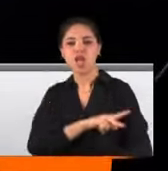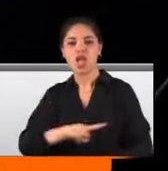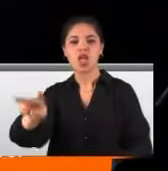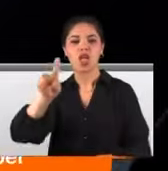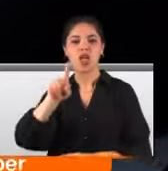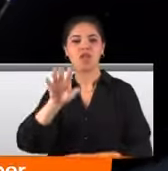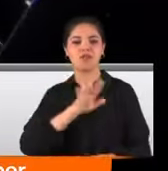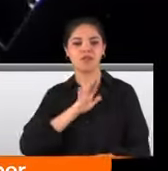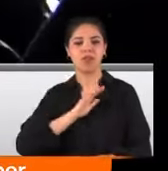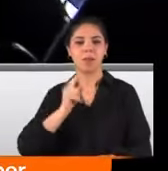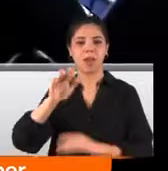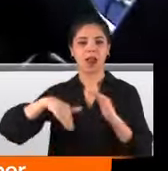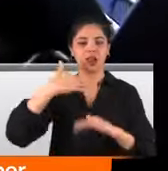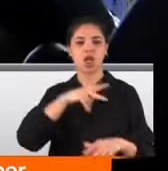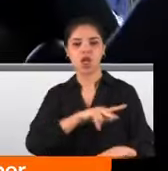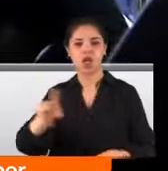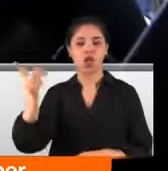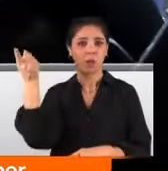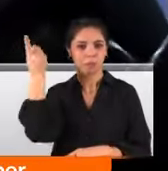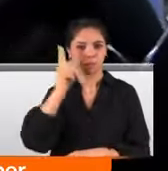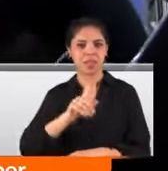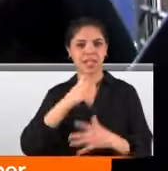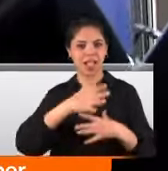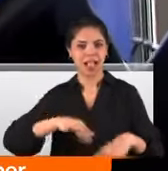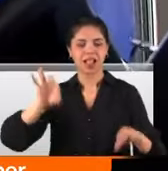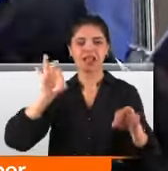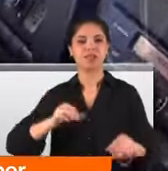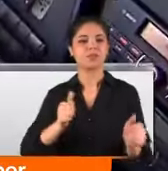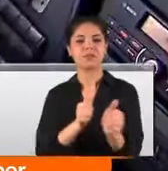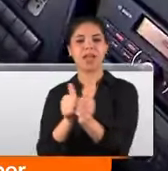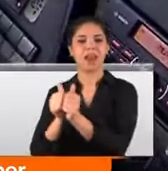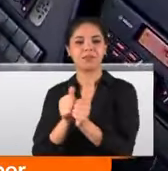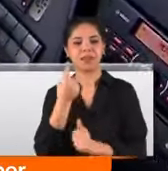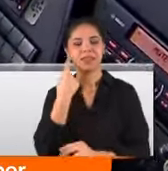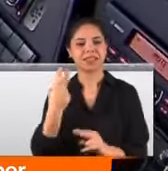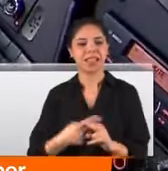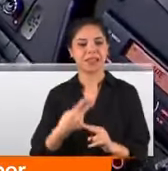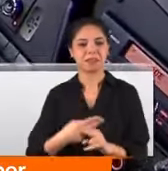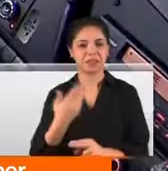taşıyor. Birazdan yine yollara düşecek. Hazırlıklarını tamamladı. Biz de ona eşlik edeceğiz.